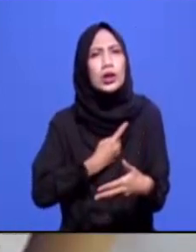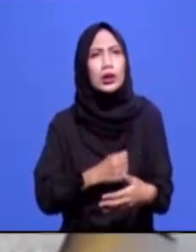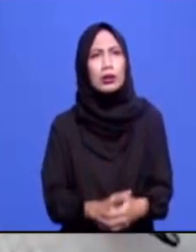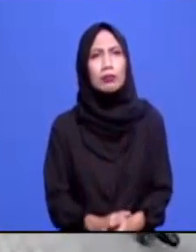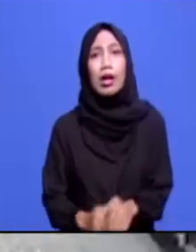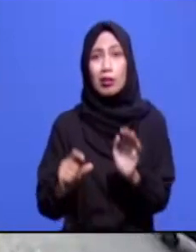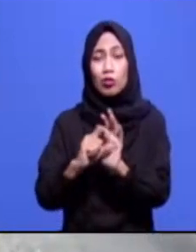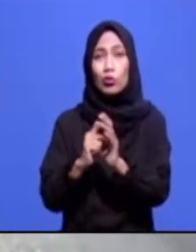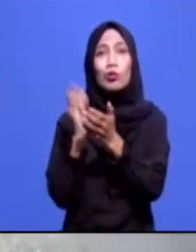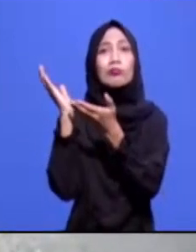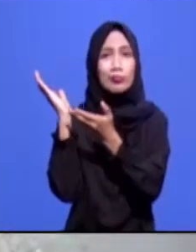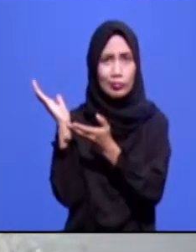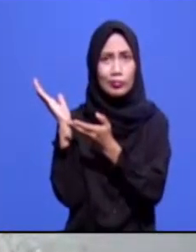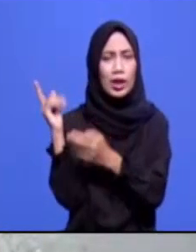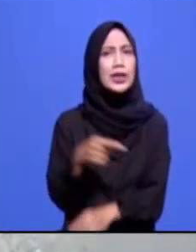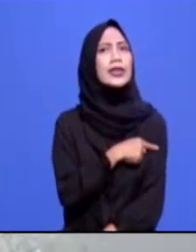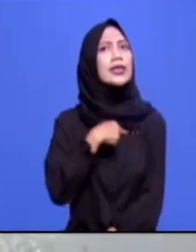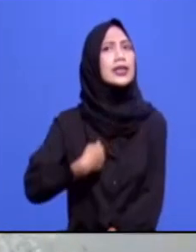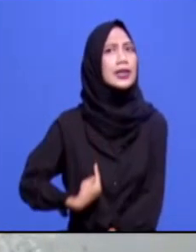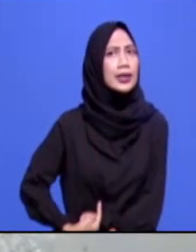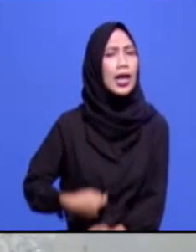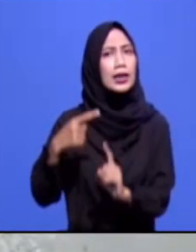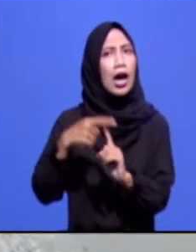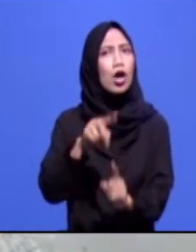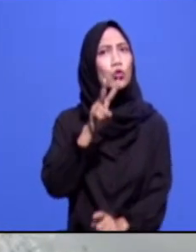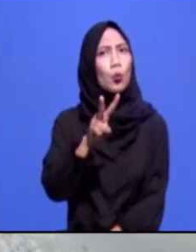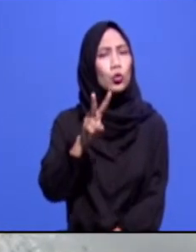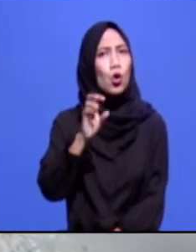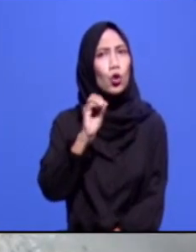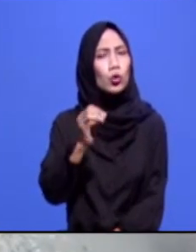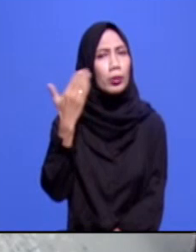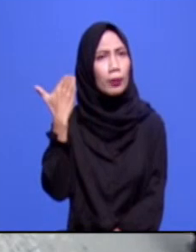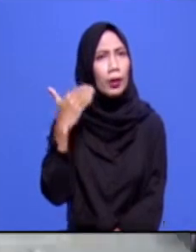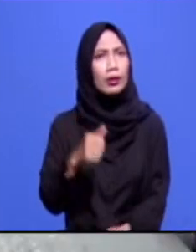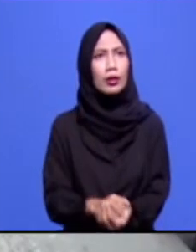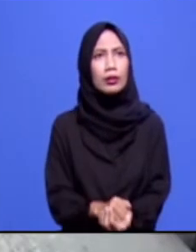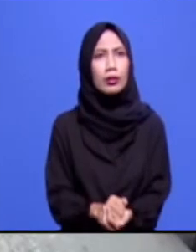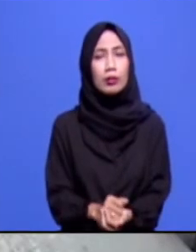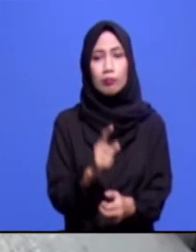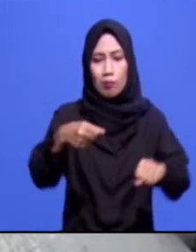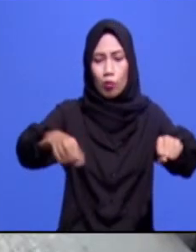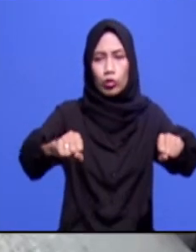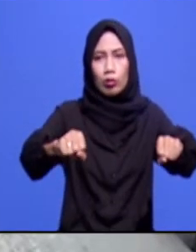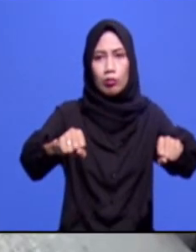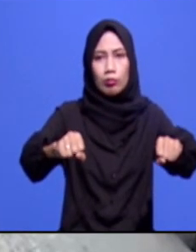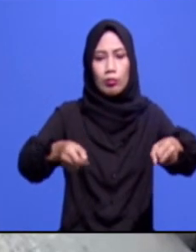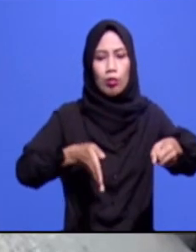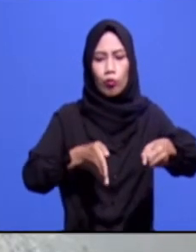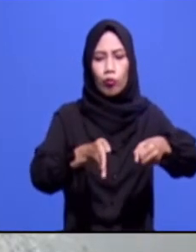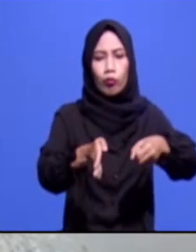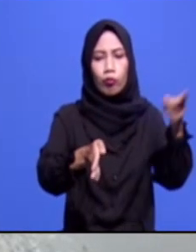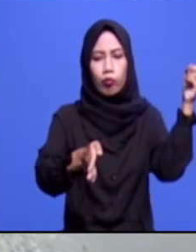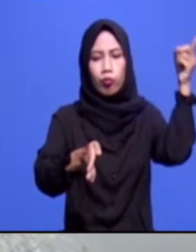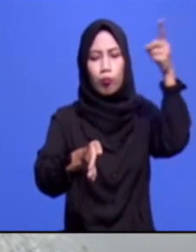Seperti yang terekam di Provinsi Jiangxi, Tiongkok, 22 Oktober lalu, helm menyelamatkan nyawa seorang pemotor ketika pipa air